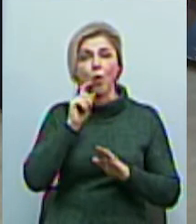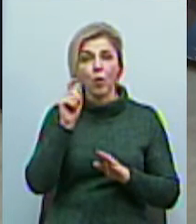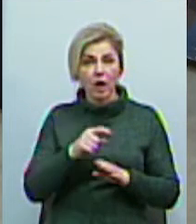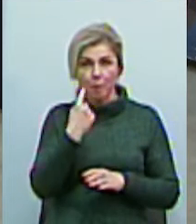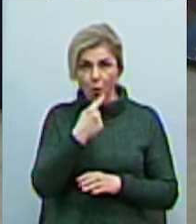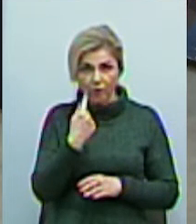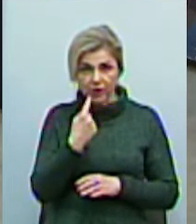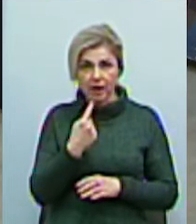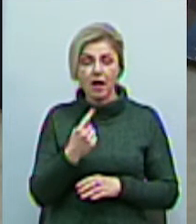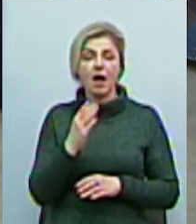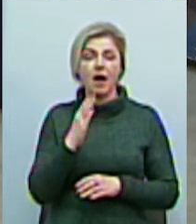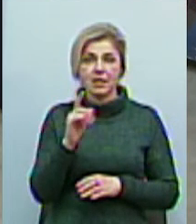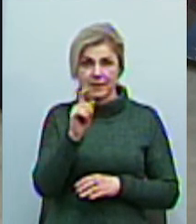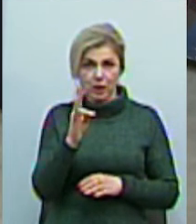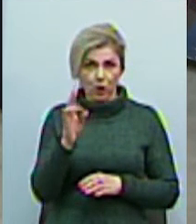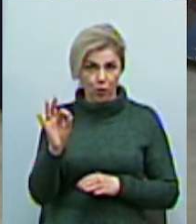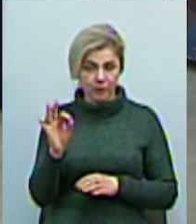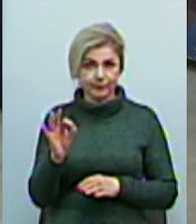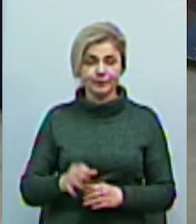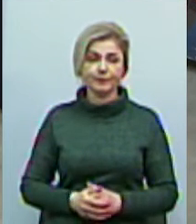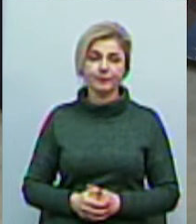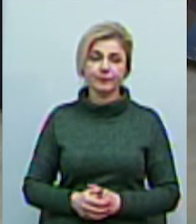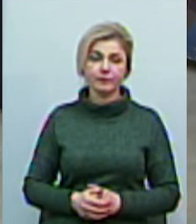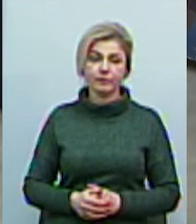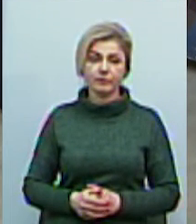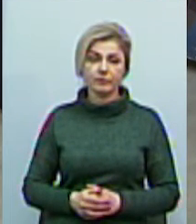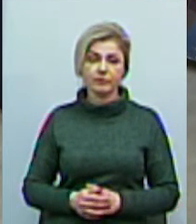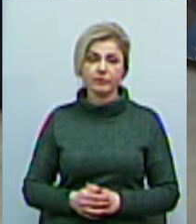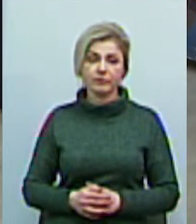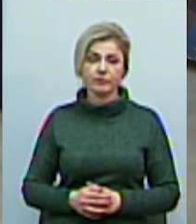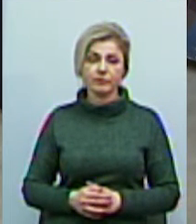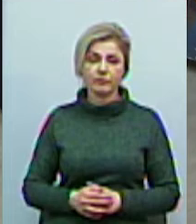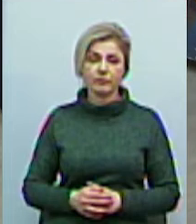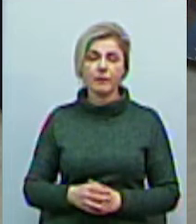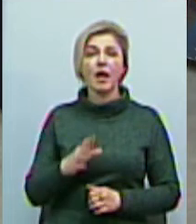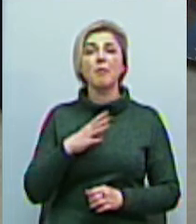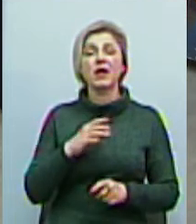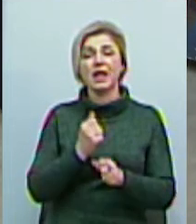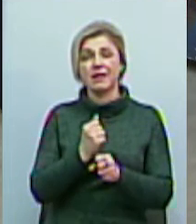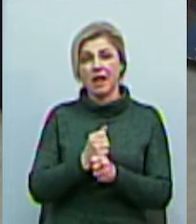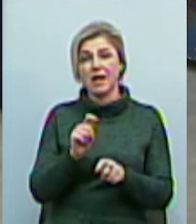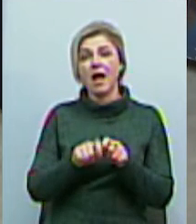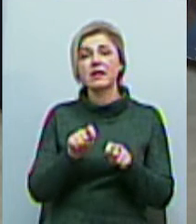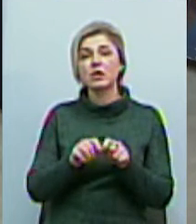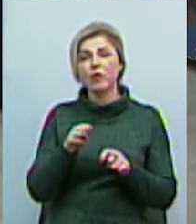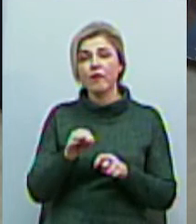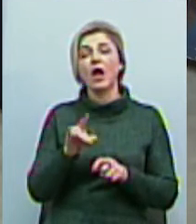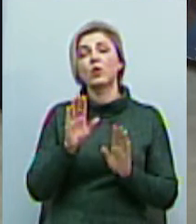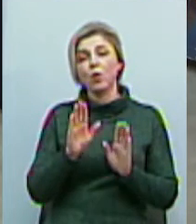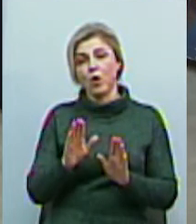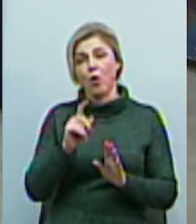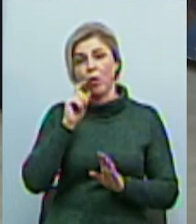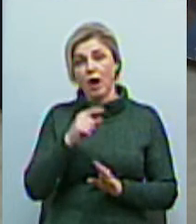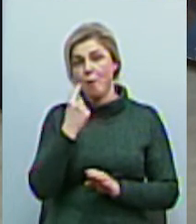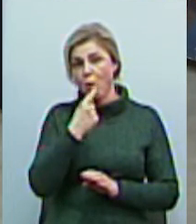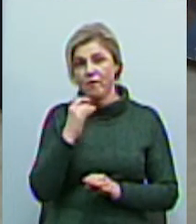в вигляді зовнішнього незалежного оцінювання. Тобто проходили зовнішнє незалежне оцінювання із української мови і